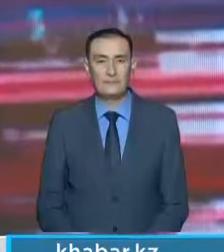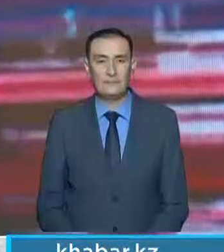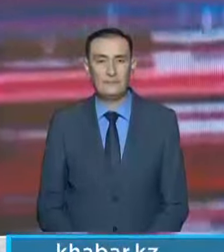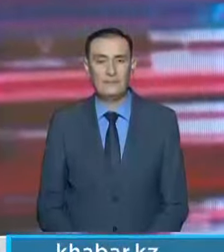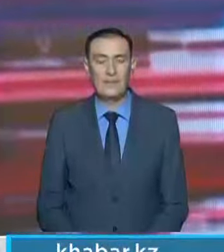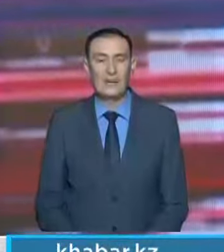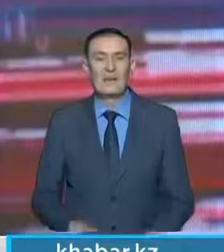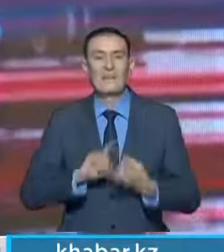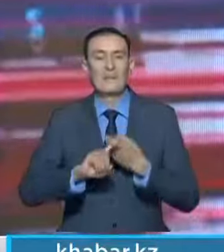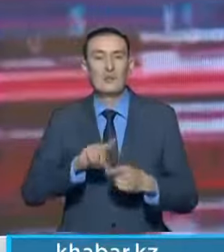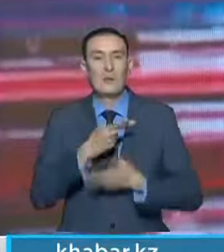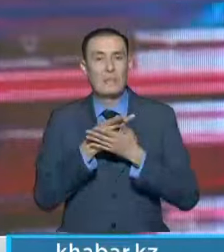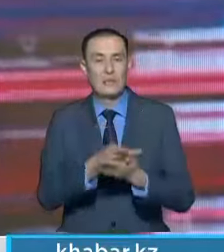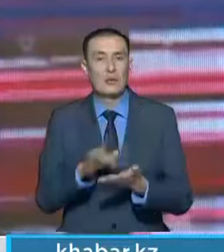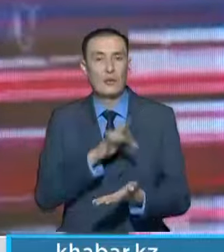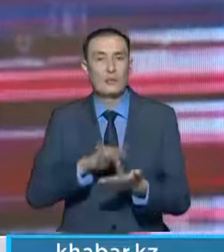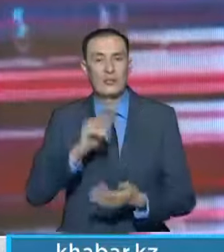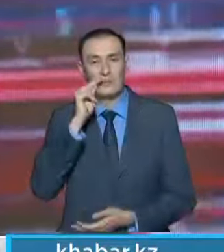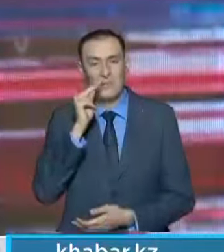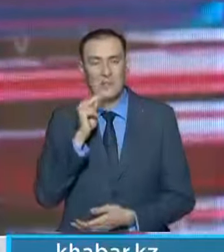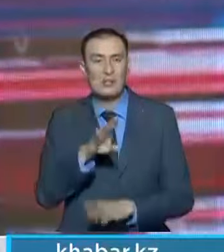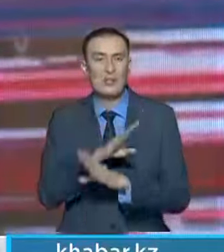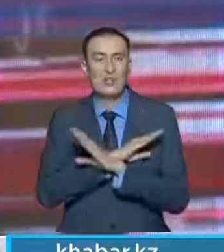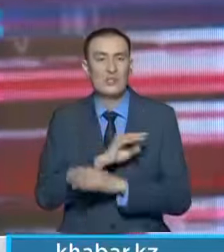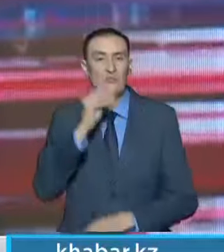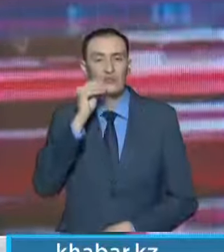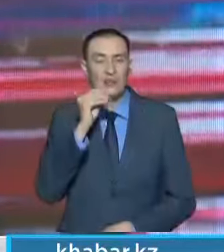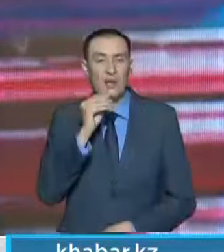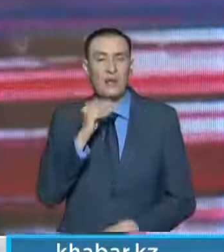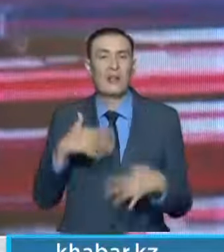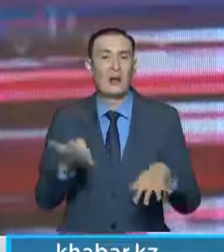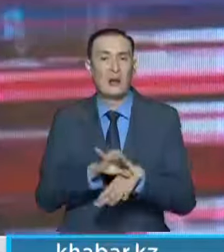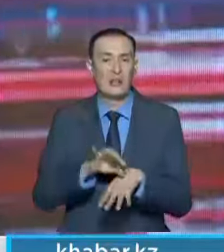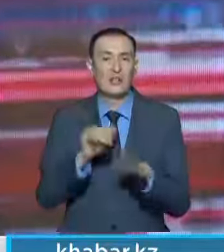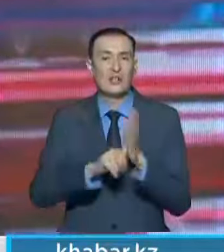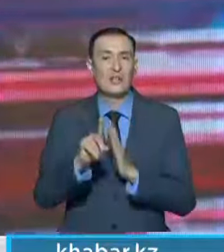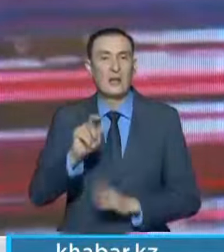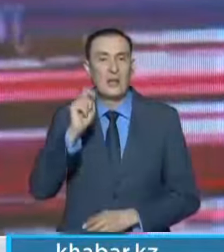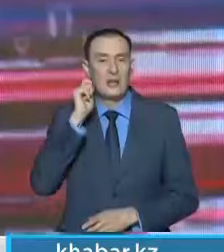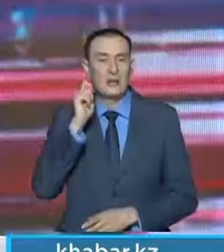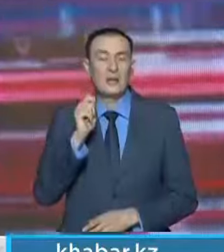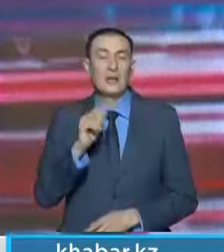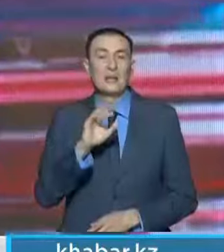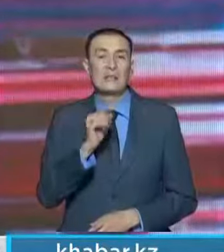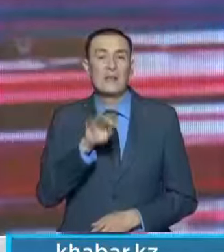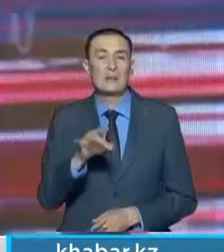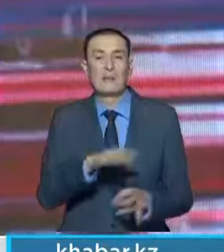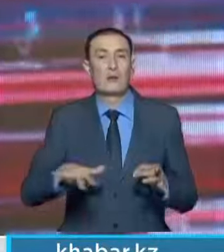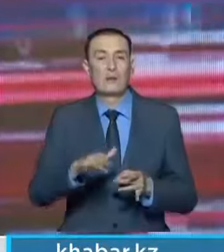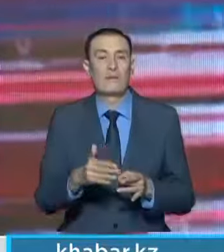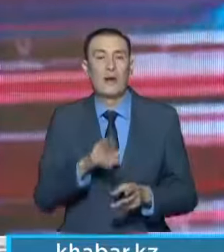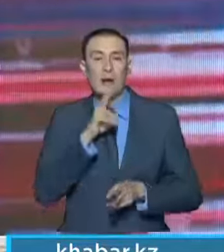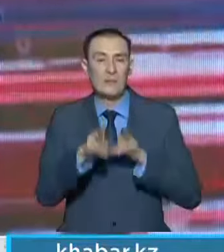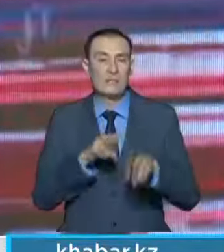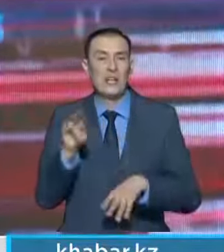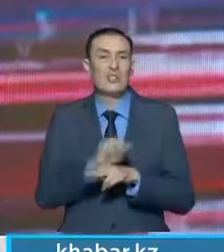В инфекционной больнице Шымкента от конго крымской лихорадки скончался мужчина. По словам медиков, 61-летний житель Сарамского района обратился